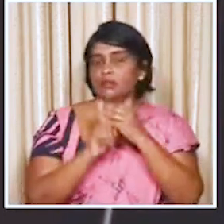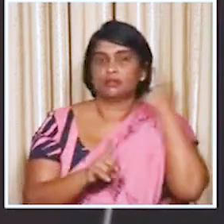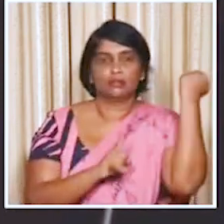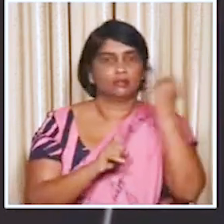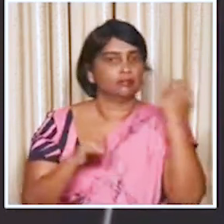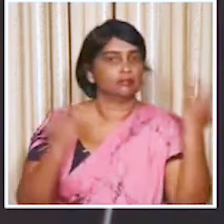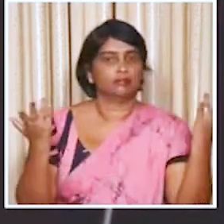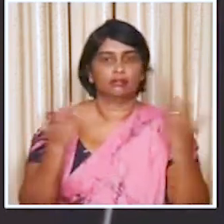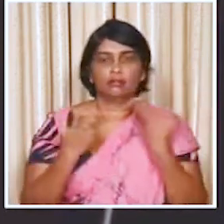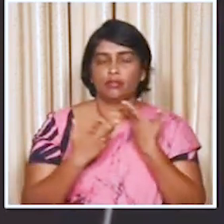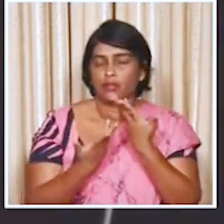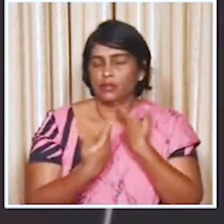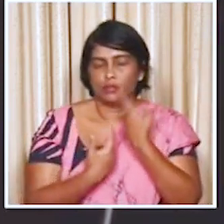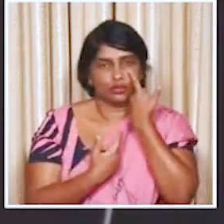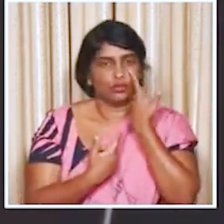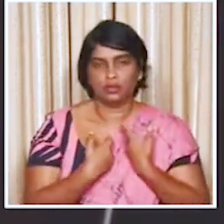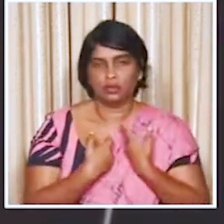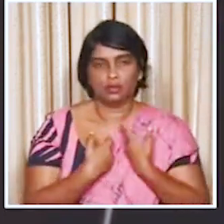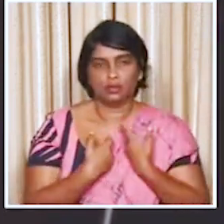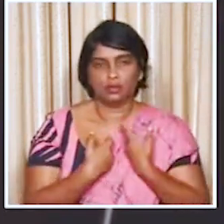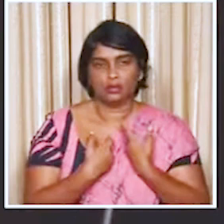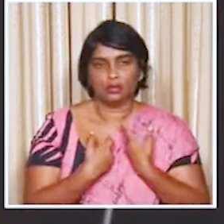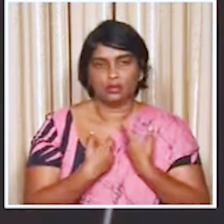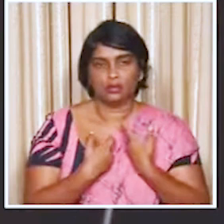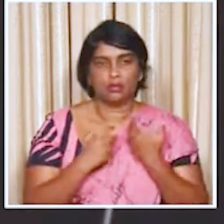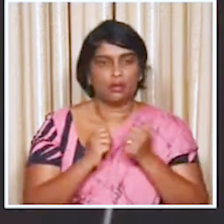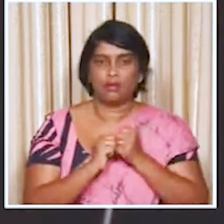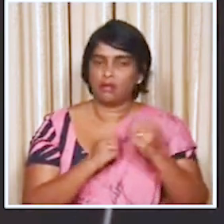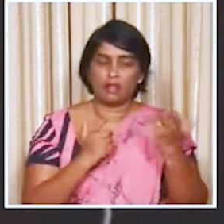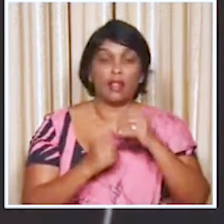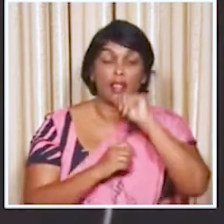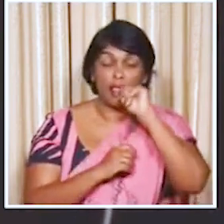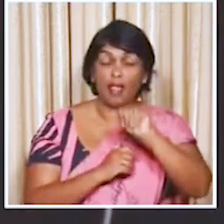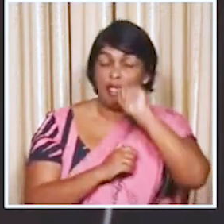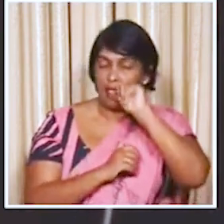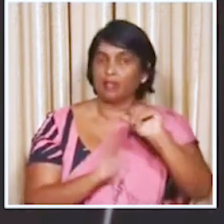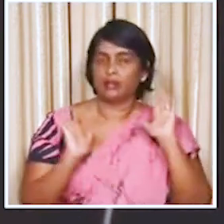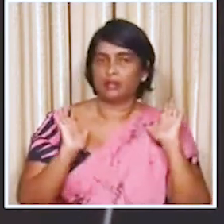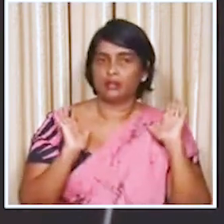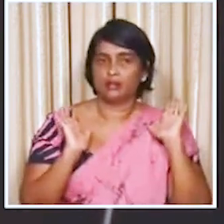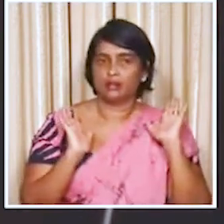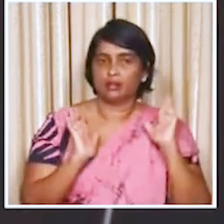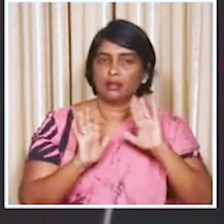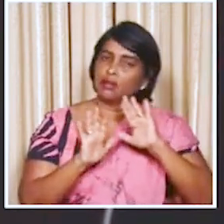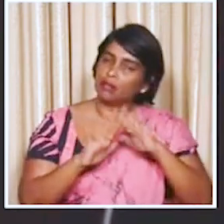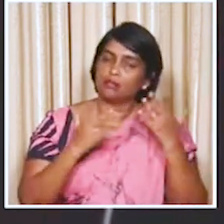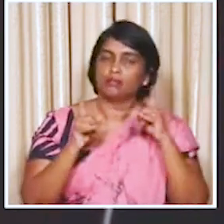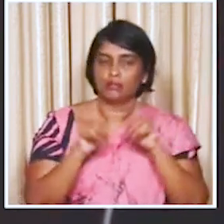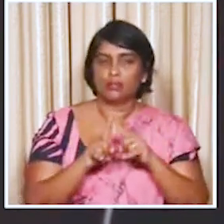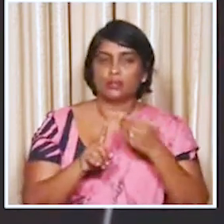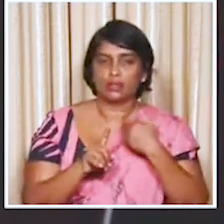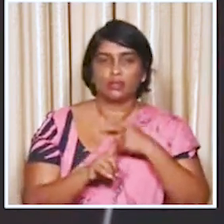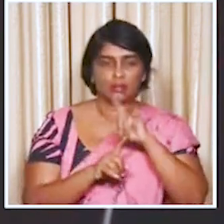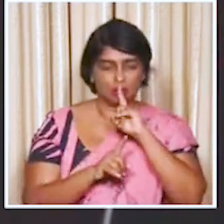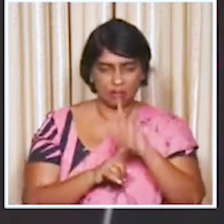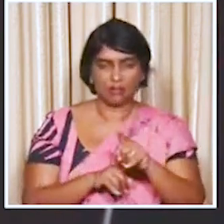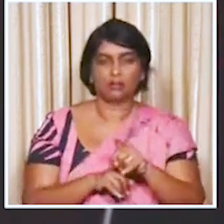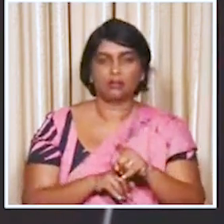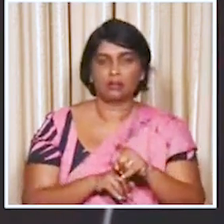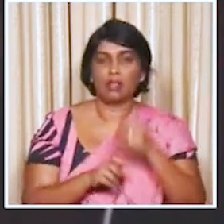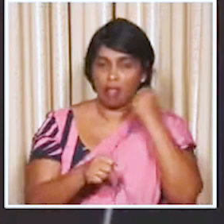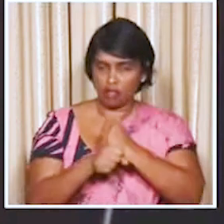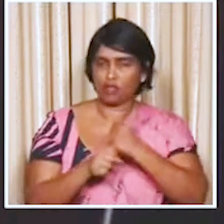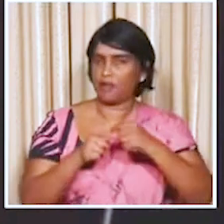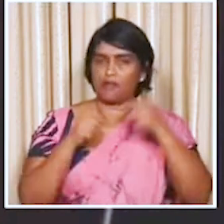katha karanawa mata harima kanagaatuwi eka gana Karena dia akhirnya sattya sattya matamai, kau ru namut, mami dekian nama, dekan